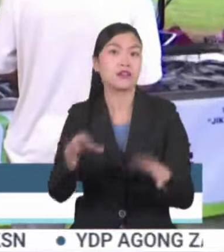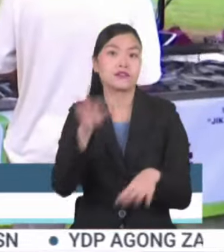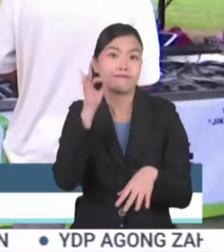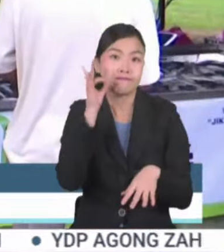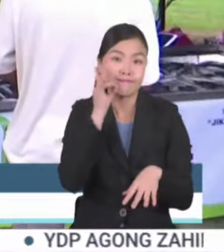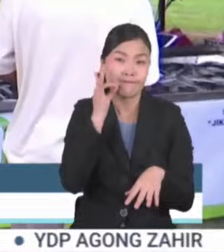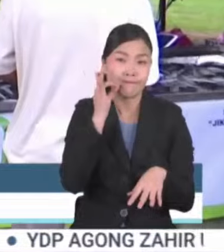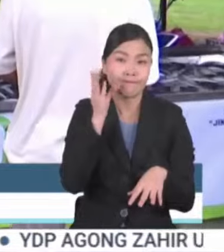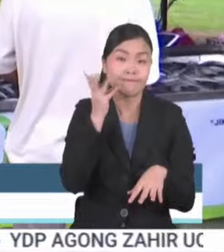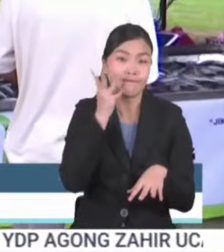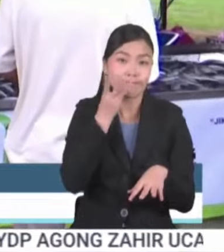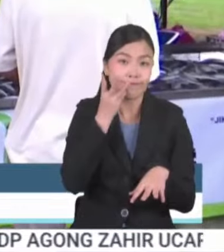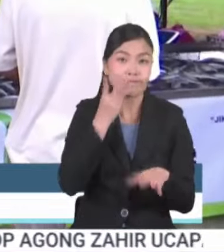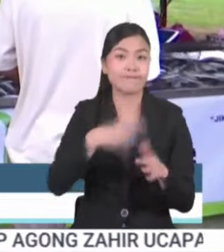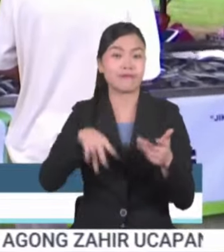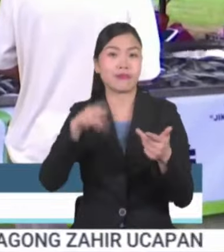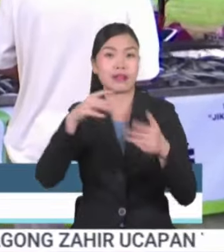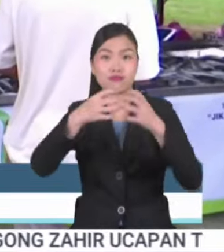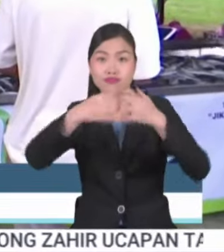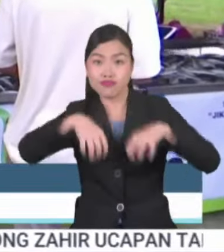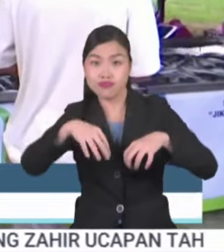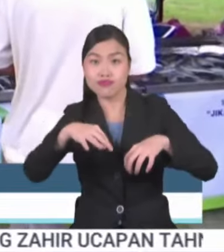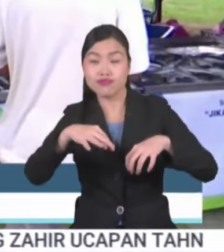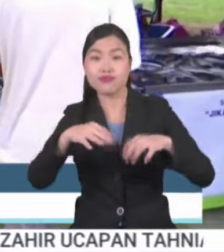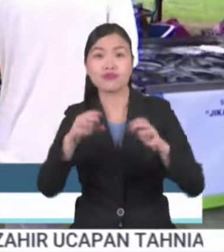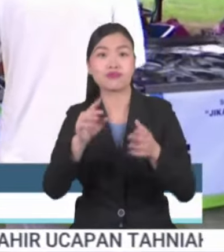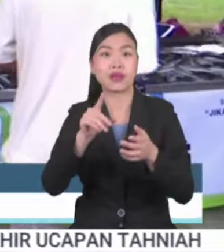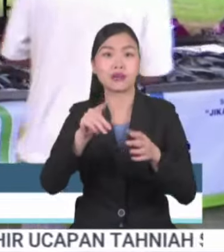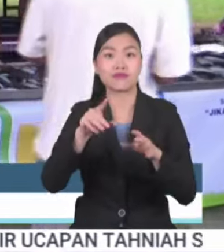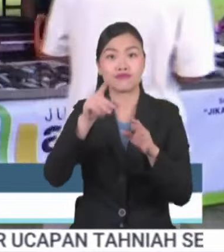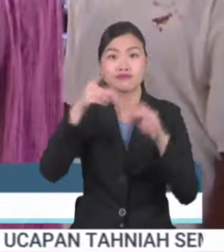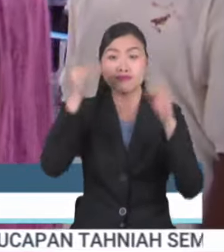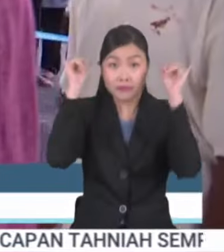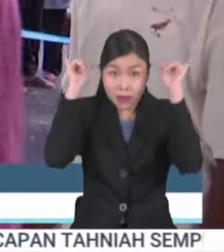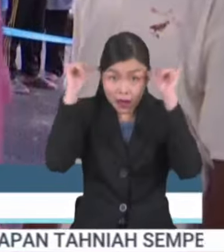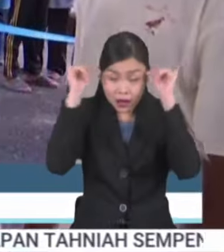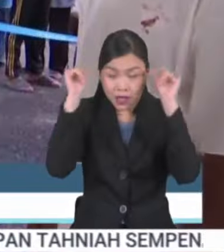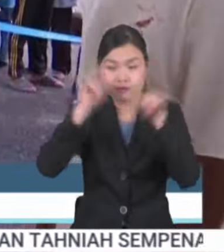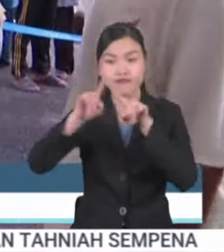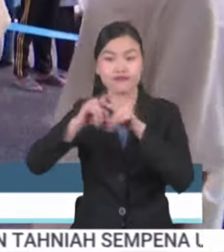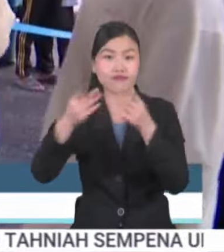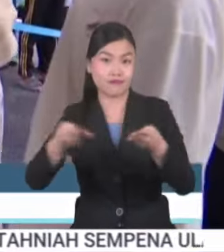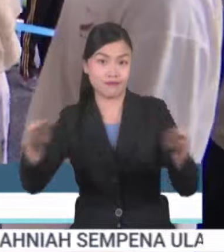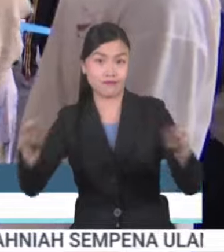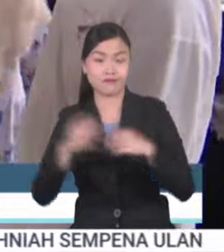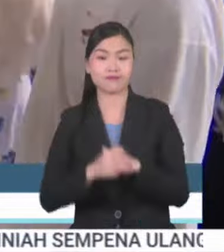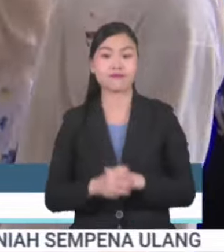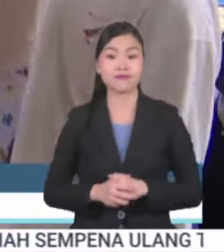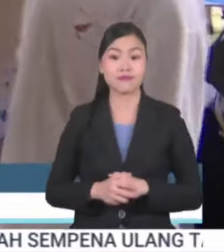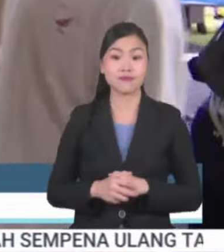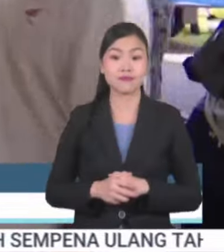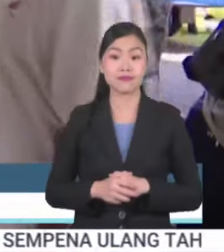ayam, telur, ayam, daging, ikan serta pelbagai barangan lain.